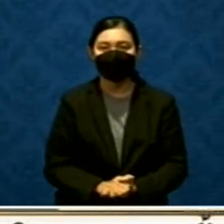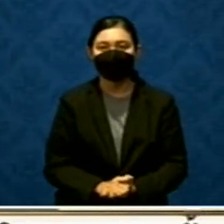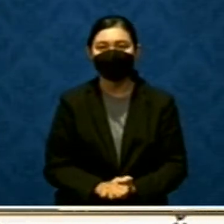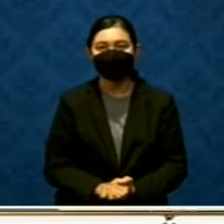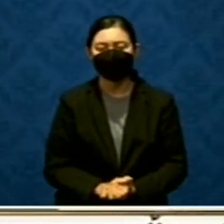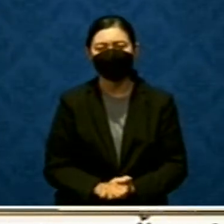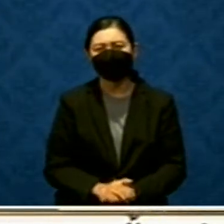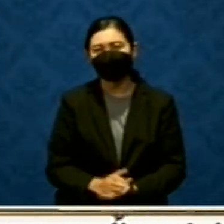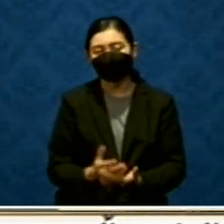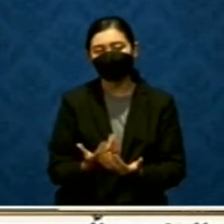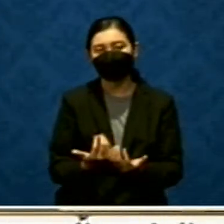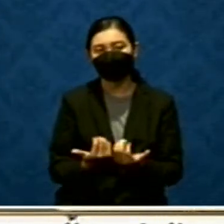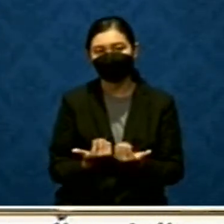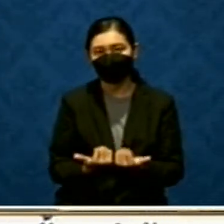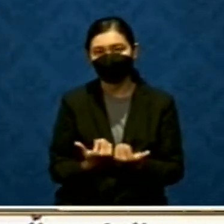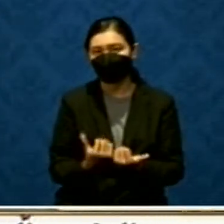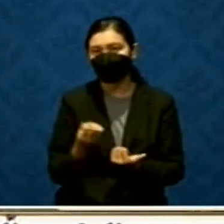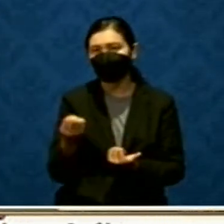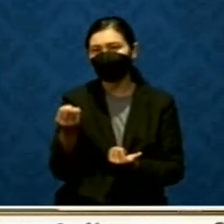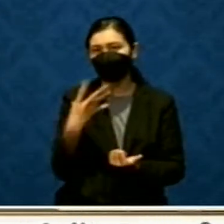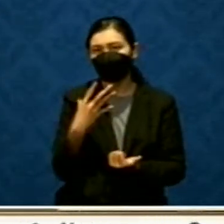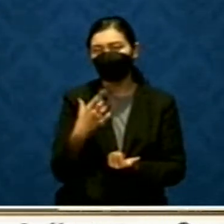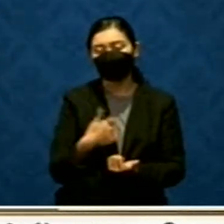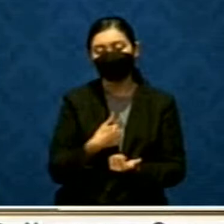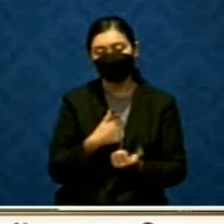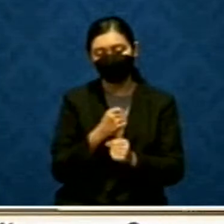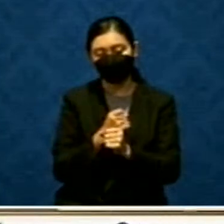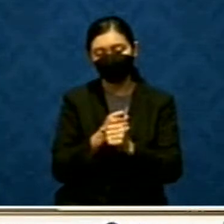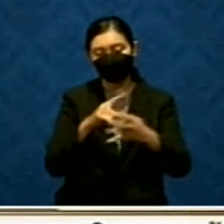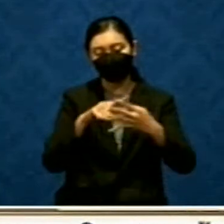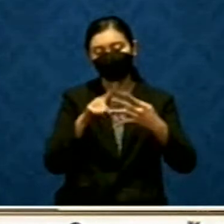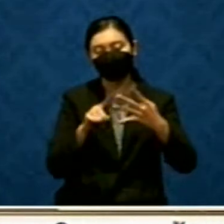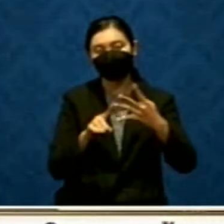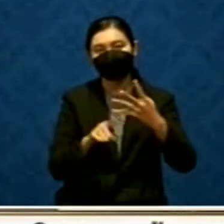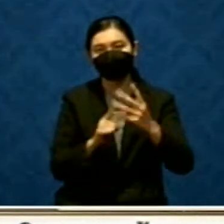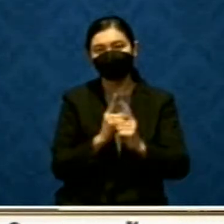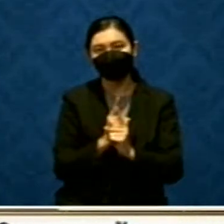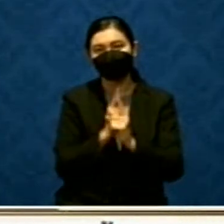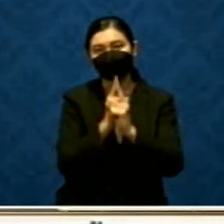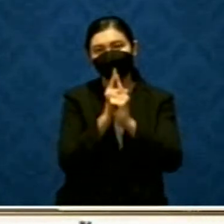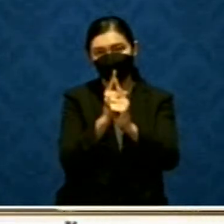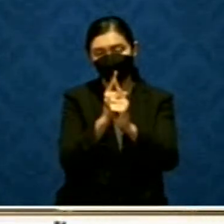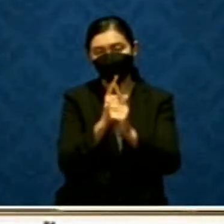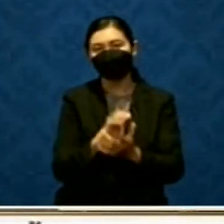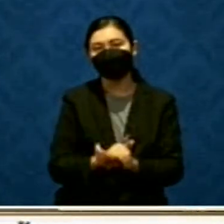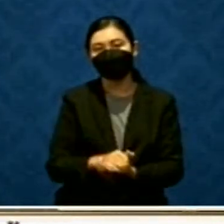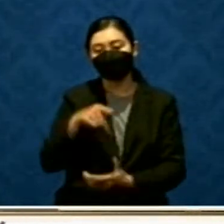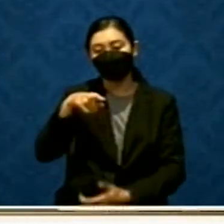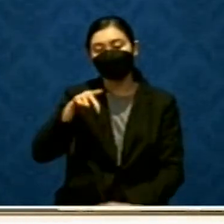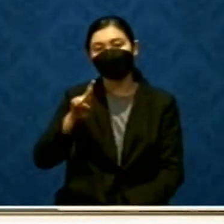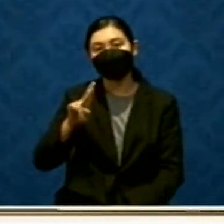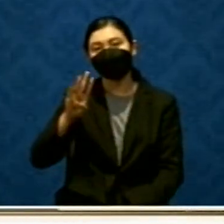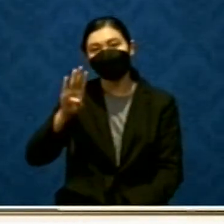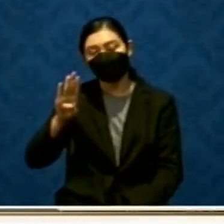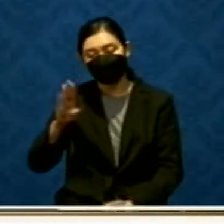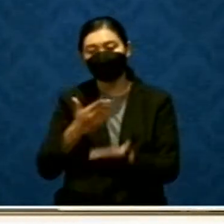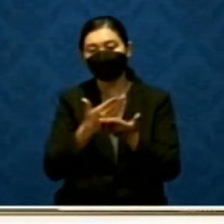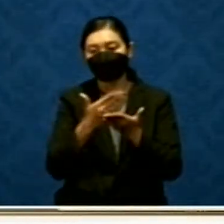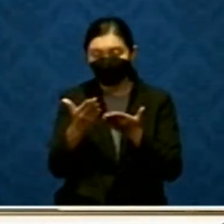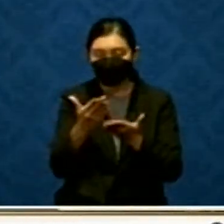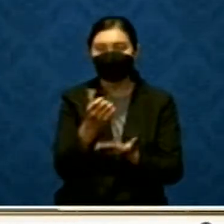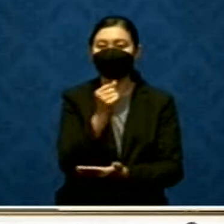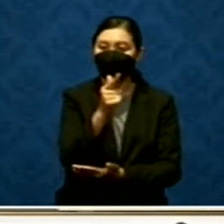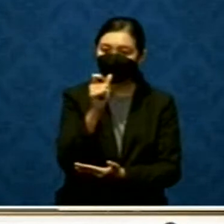ม่ได้นะครับเพราะว่ากระทรวงคมนาคมเนี่ยดำเนินการเนี่ยก็ใช้พรบการจัดซื้อจัดจ้างนะครับและการบริหารพั